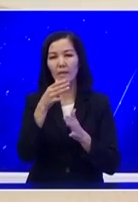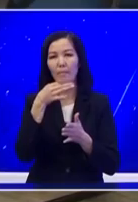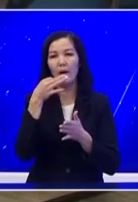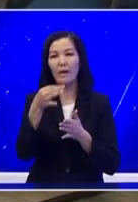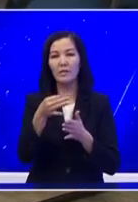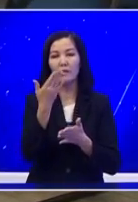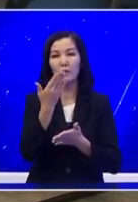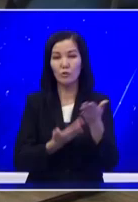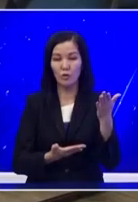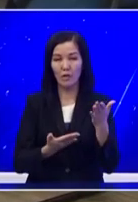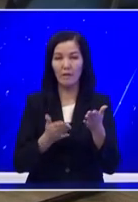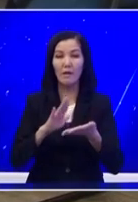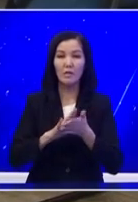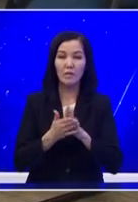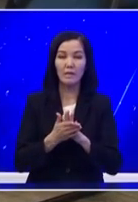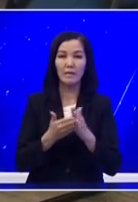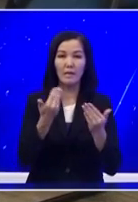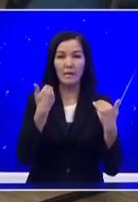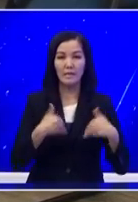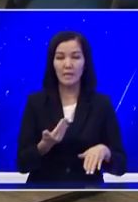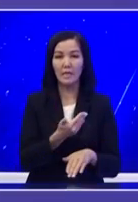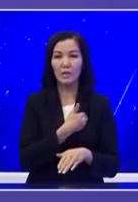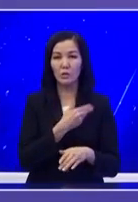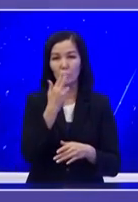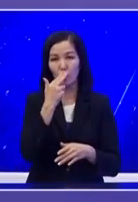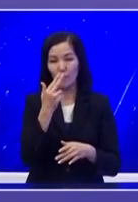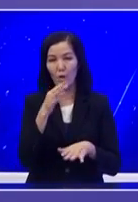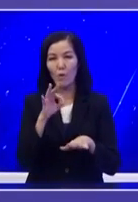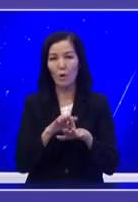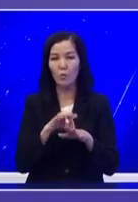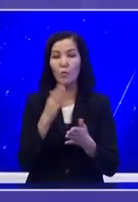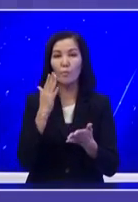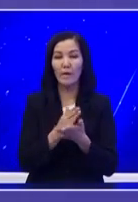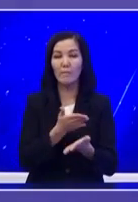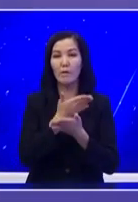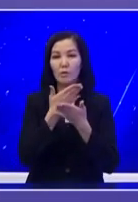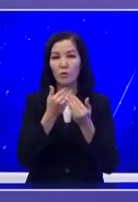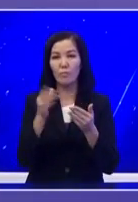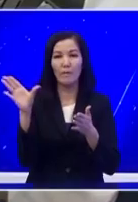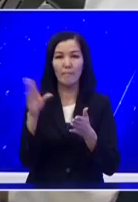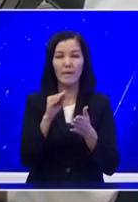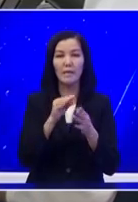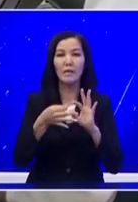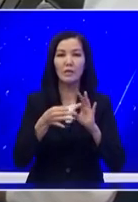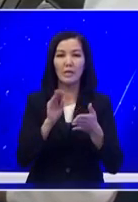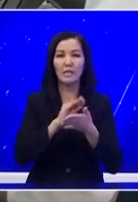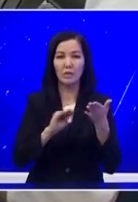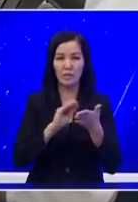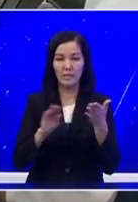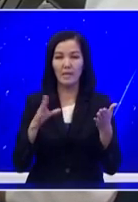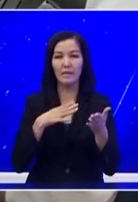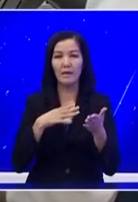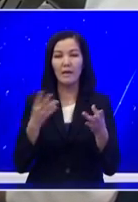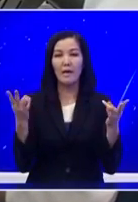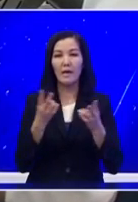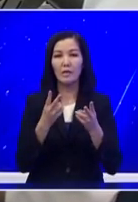тұрғыннан мән-жайды сұрады. Дене қызуы, тұмаусында ауру белгілері бар ма, барлығын тіркеп тізімдеп алды. Сол бойынша